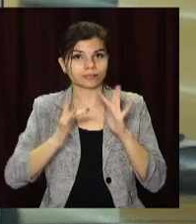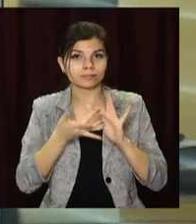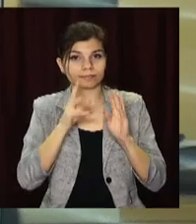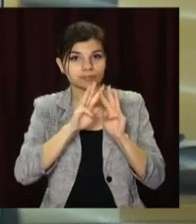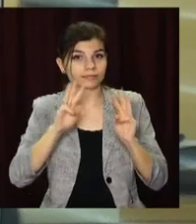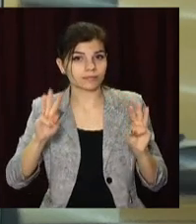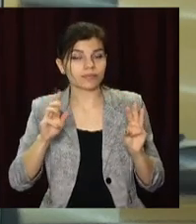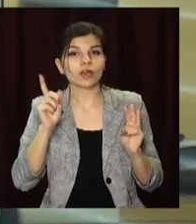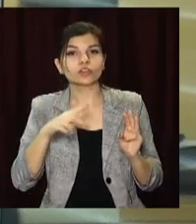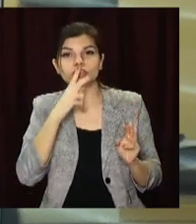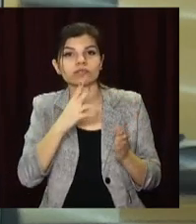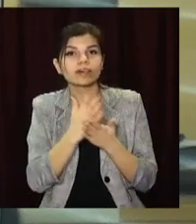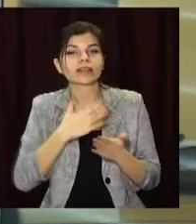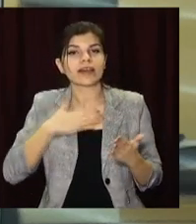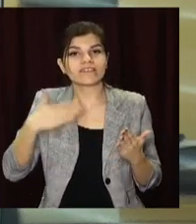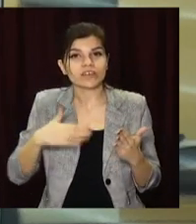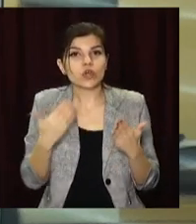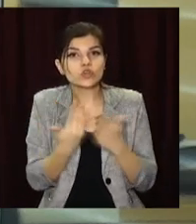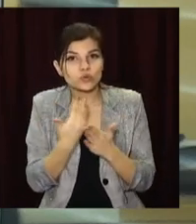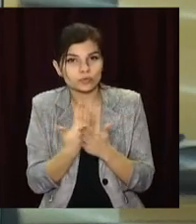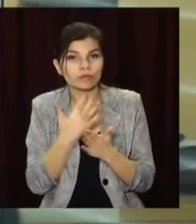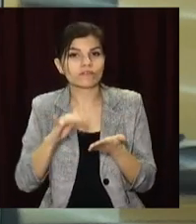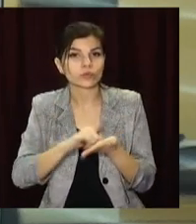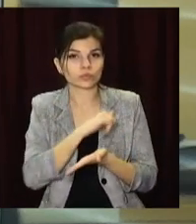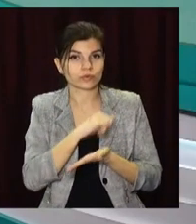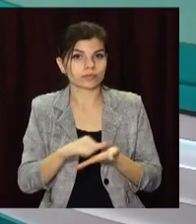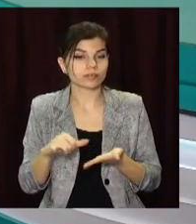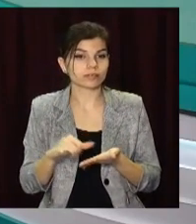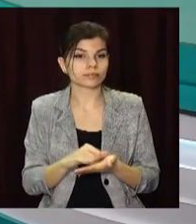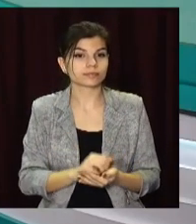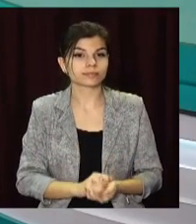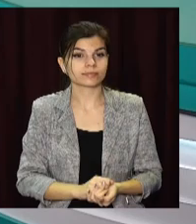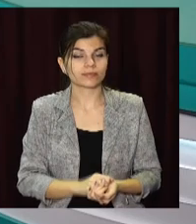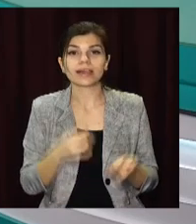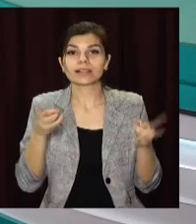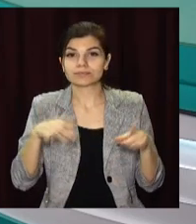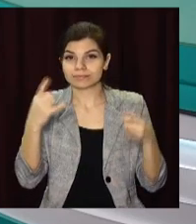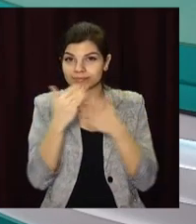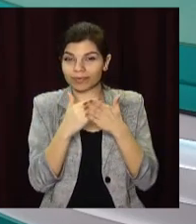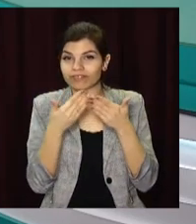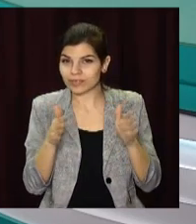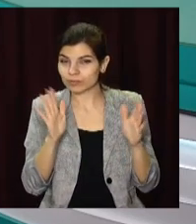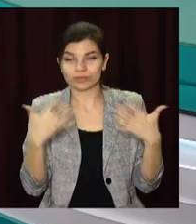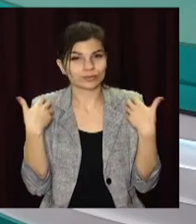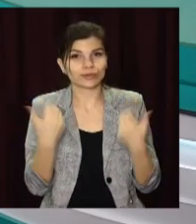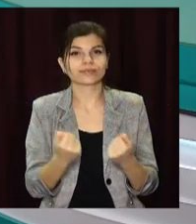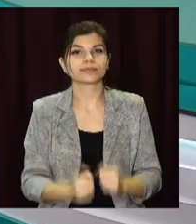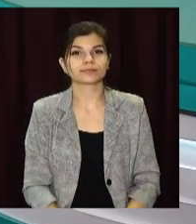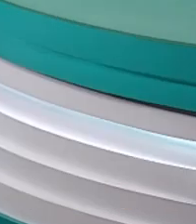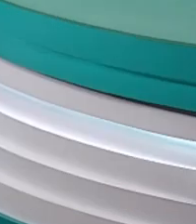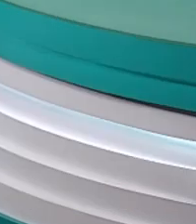.media. Дивіться сюжети в соціальних мережах та на нашому ютуб-каналі. Залишайтеся з відкритим та будьте здорові!